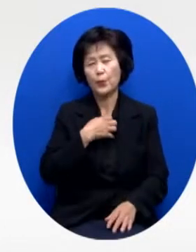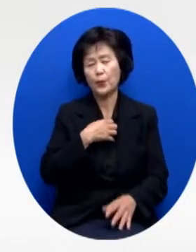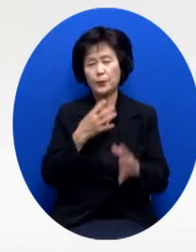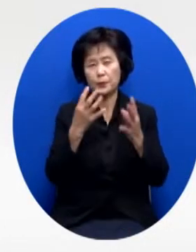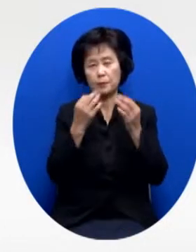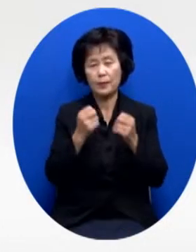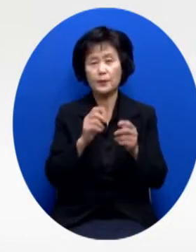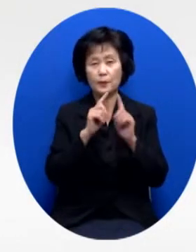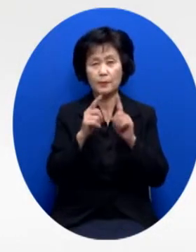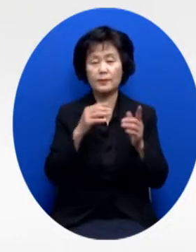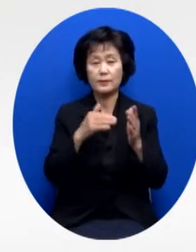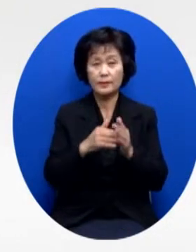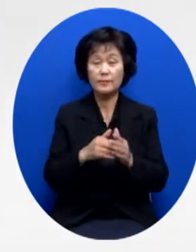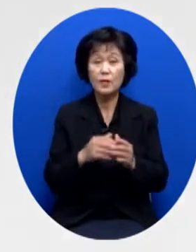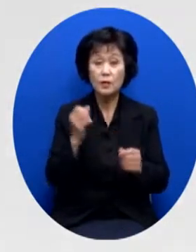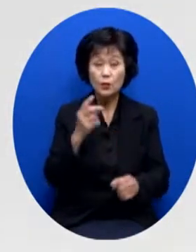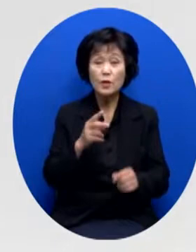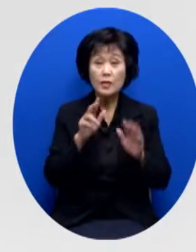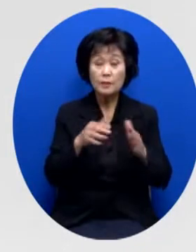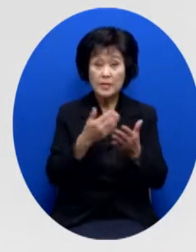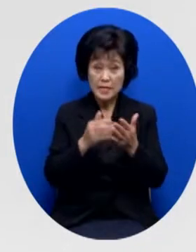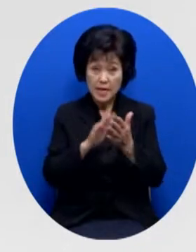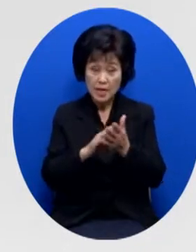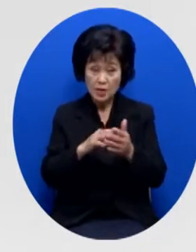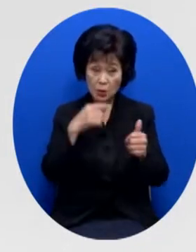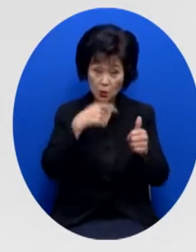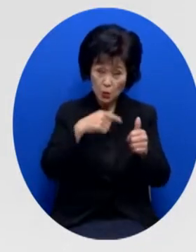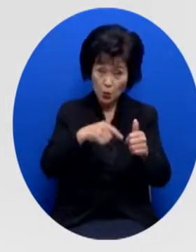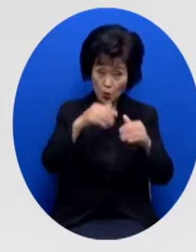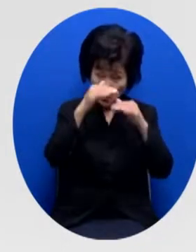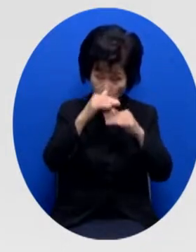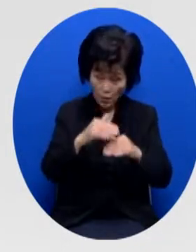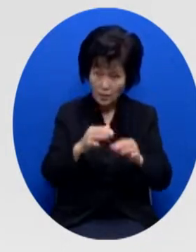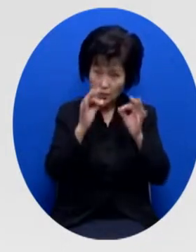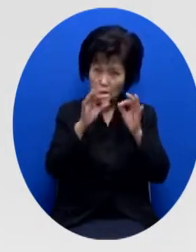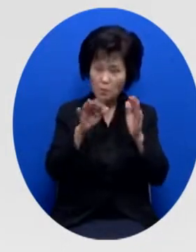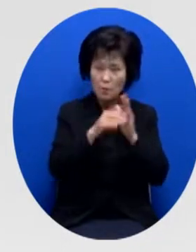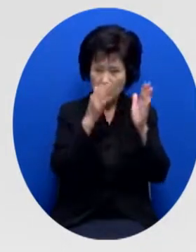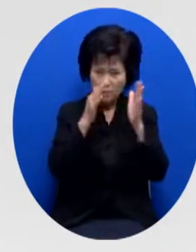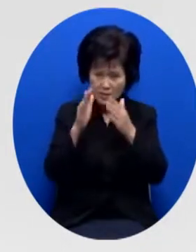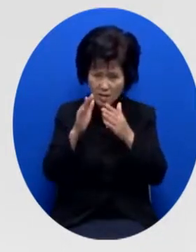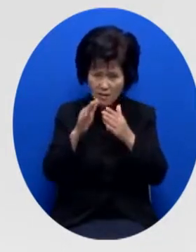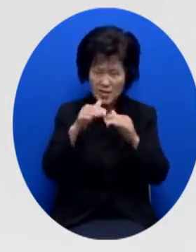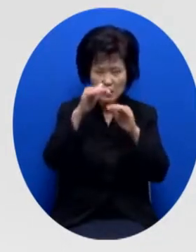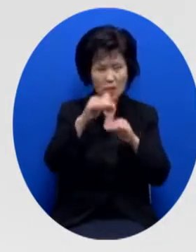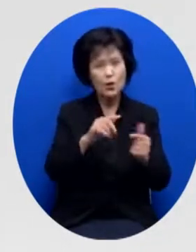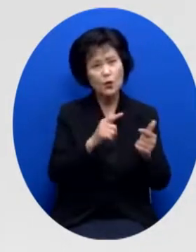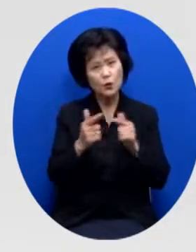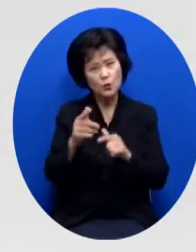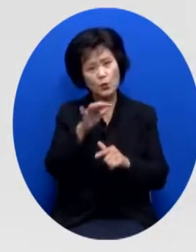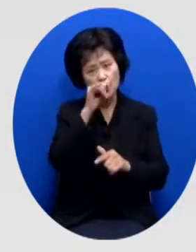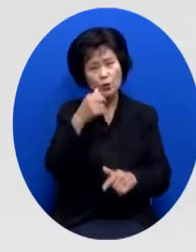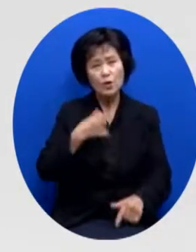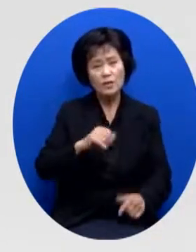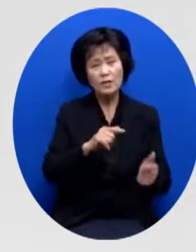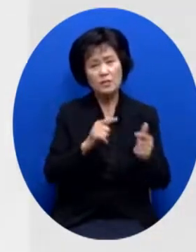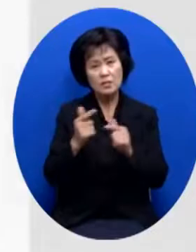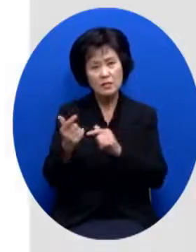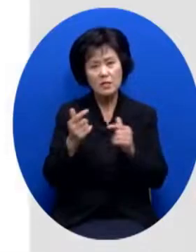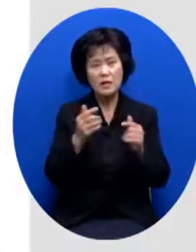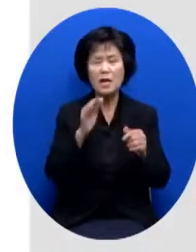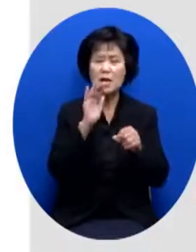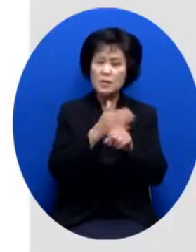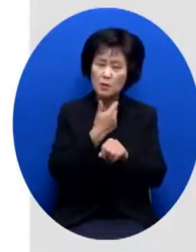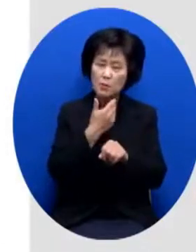표한다고 밝혔습니다. 또 이번 개정 교육과정은 편향된 개념과 용어를 현실화해 우리 자녀들에게 왜곡된